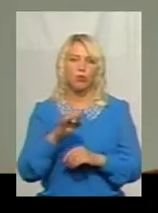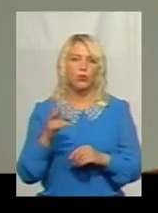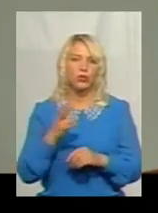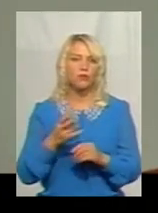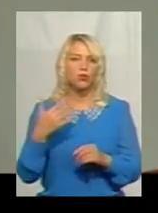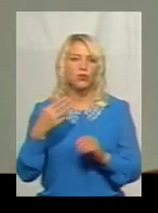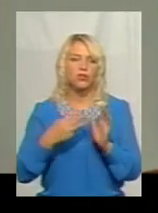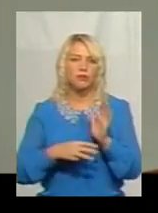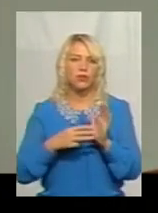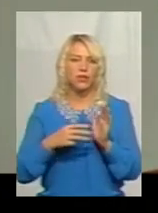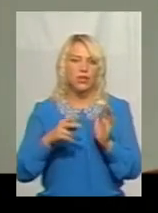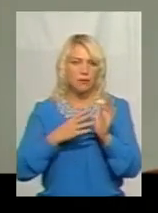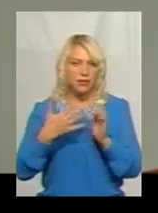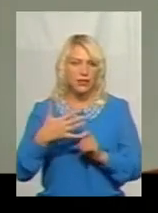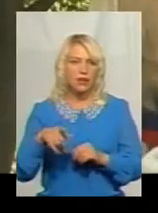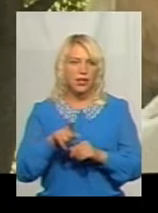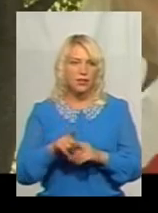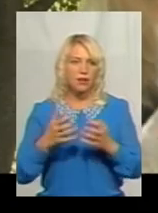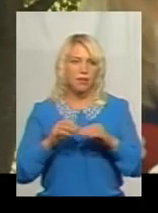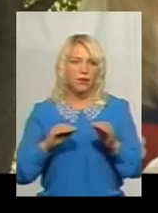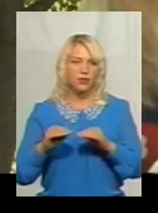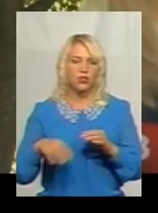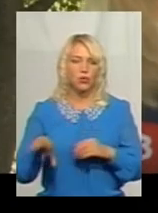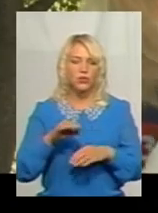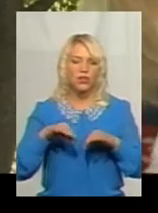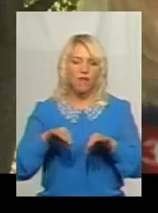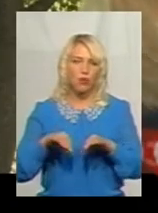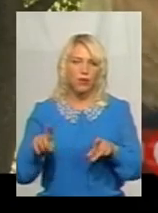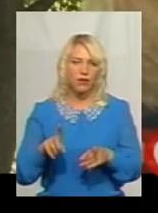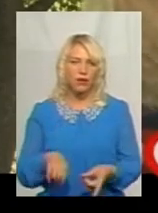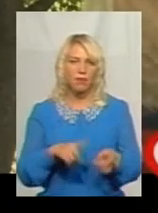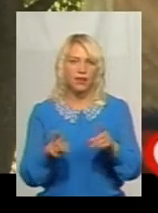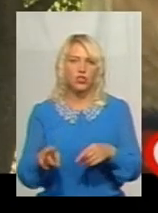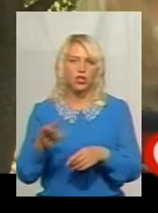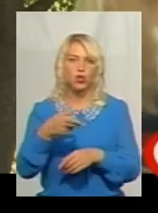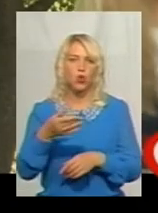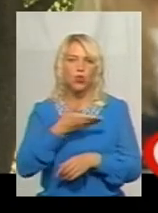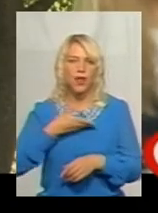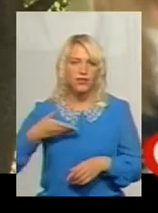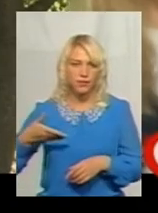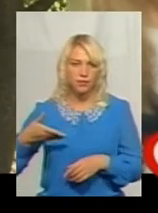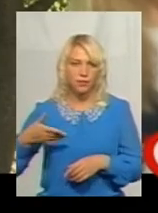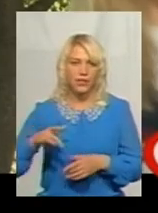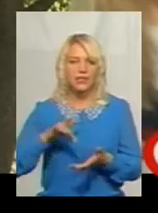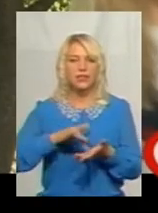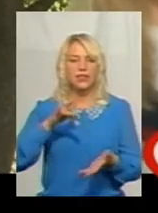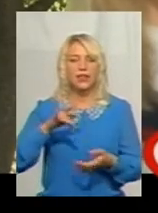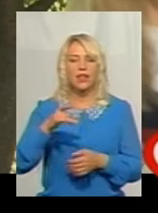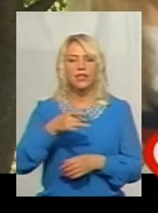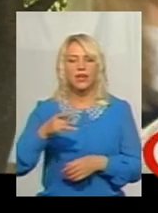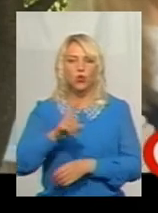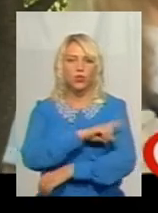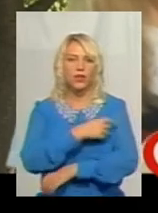50 таких приладів, каже Лариса Чубенко. Всі автомобілі, які перейшли до нас з центральних